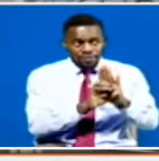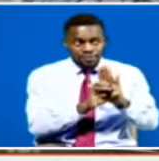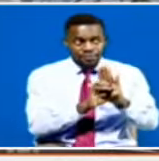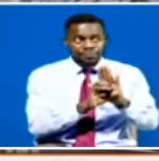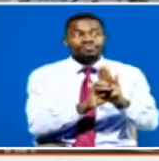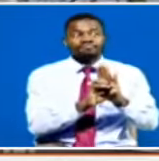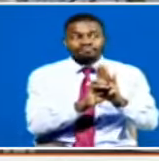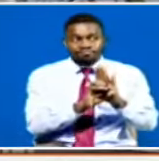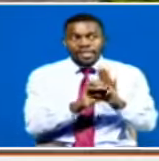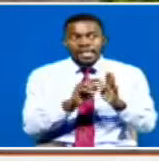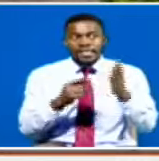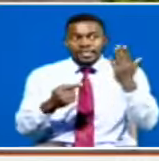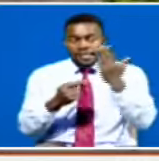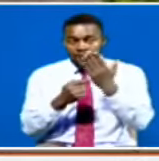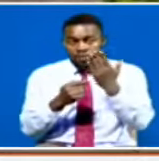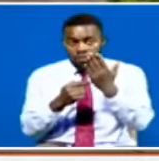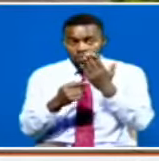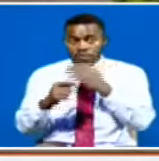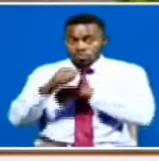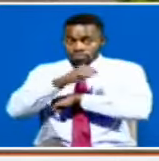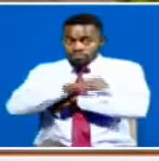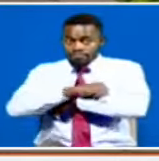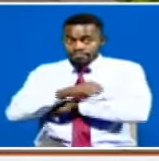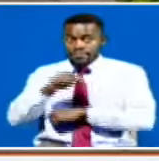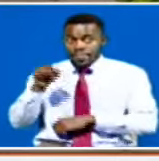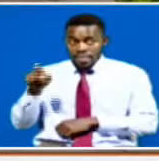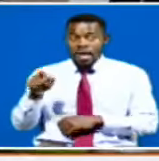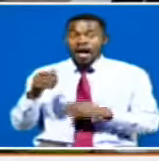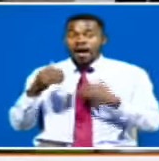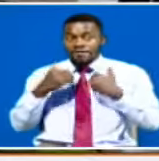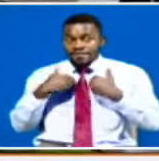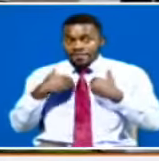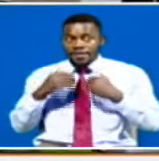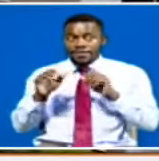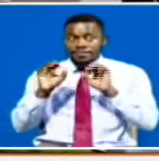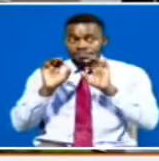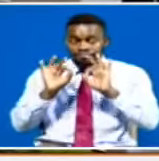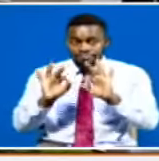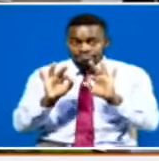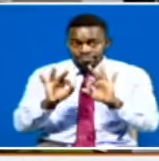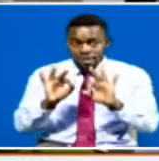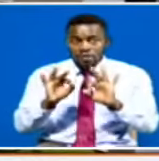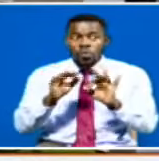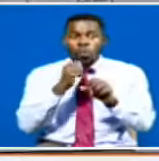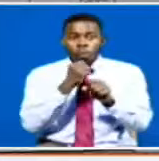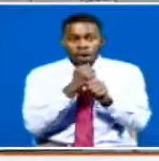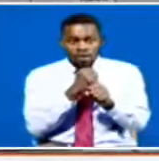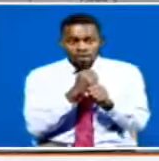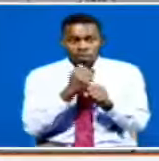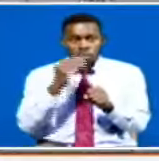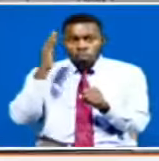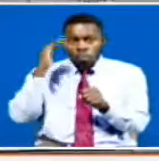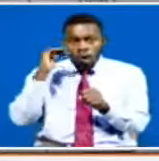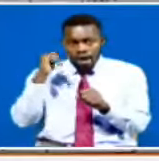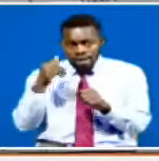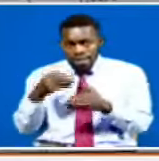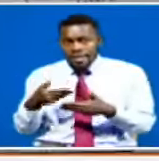kiufundi cha wote kinatajwa kuwa na tawi la Kiangini pale wanafunzi wasiokuwepo wamepokezwa jumla zaidi ya